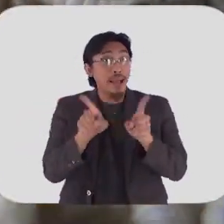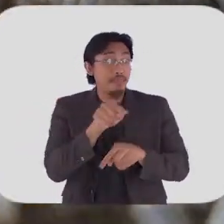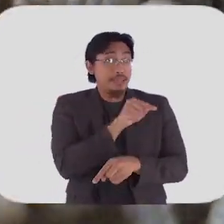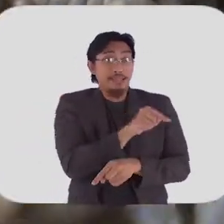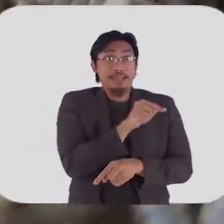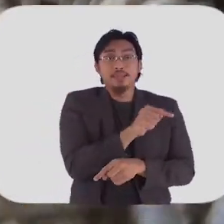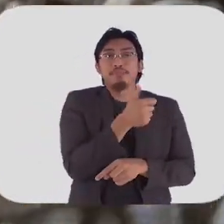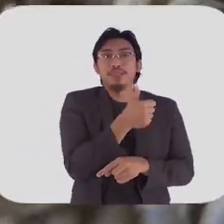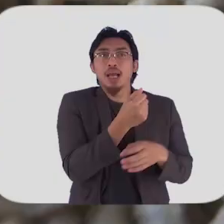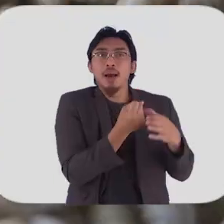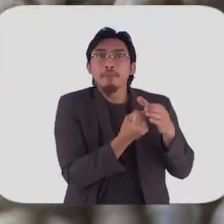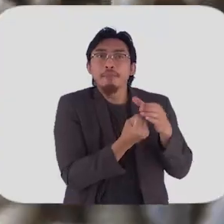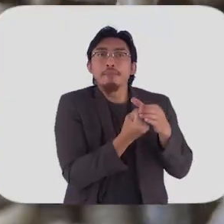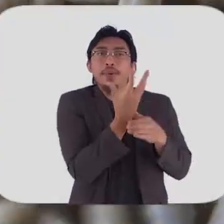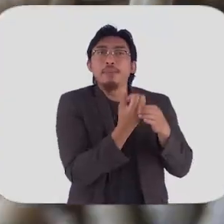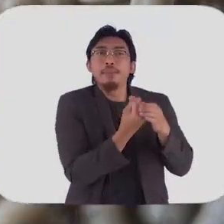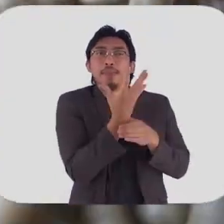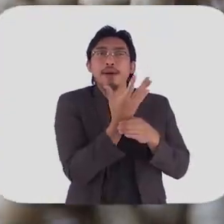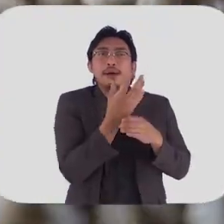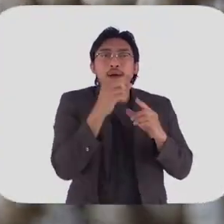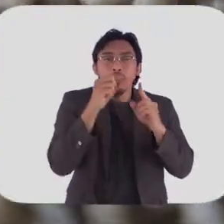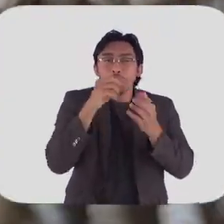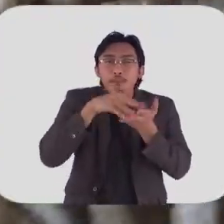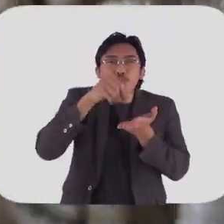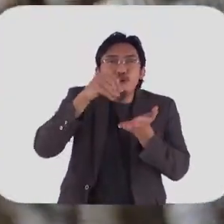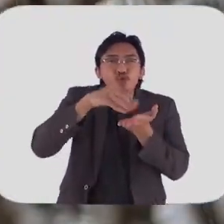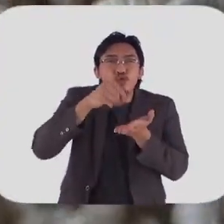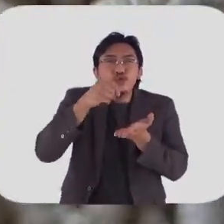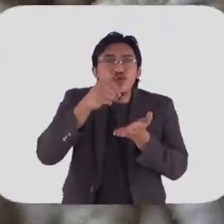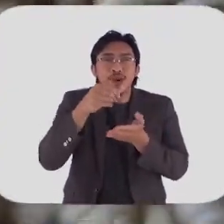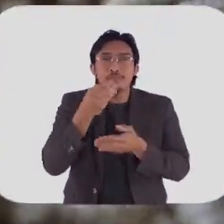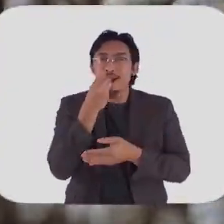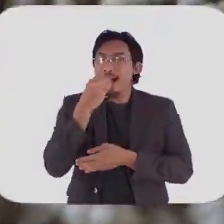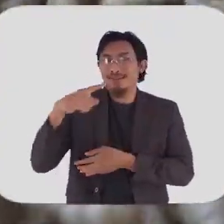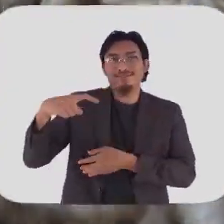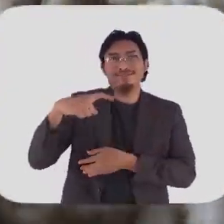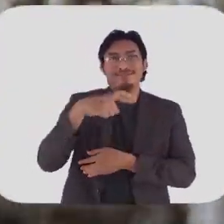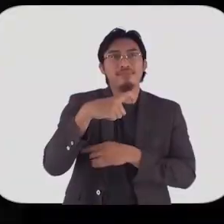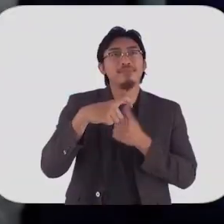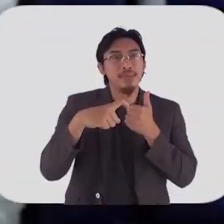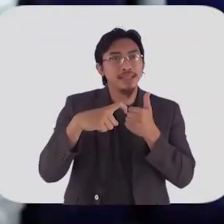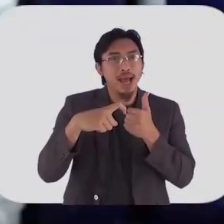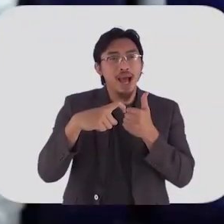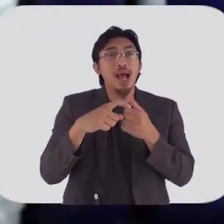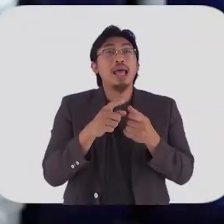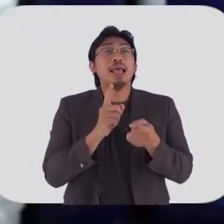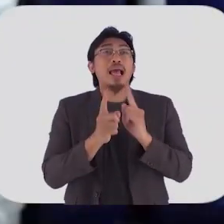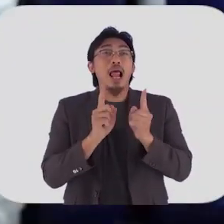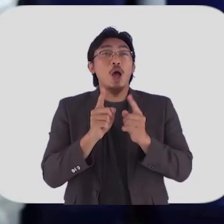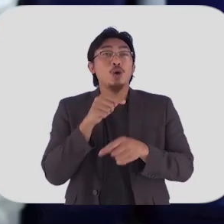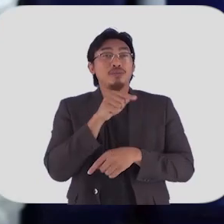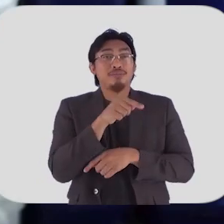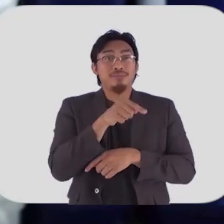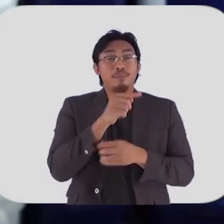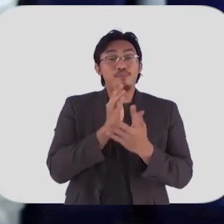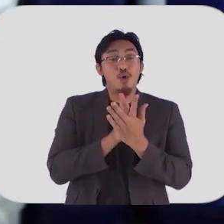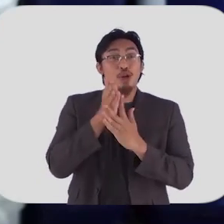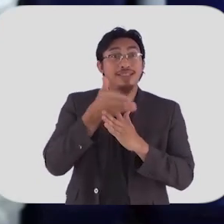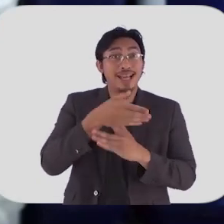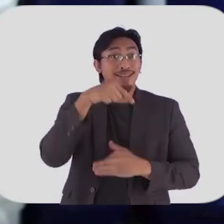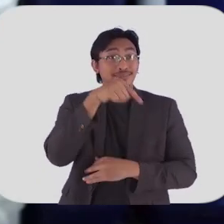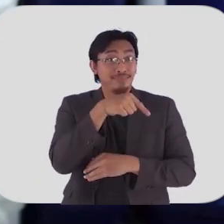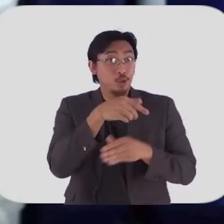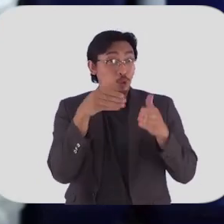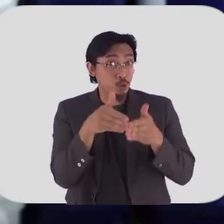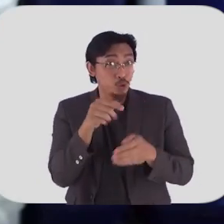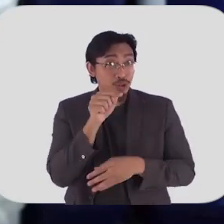bisanya hanya untuk dibuat menjadi pupuk ataupun menjadi pakan maggot. Ya, yang kami lakukan khususnya